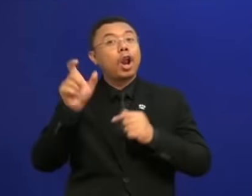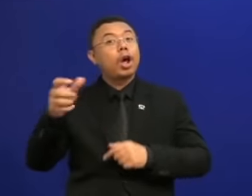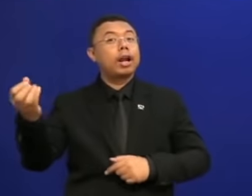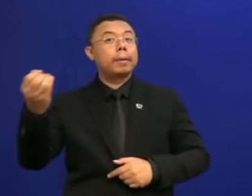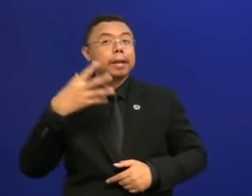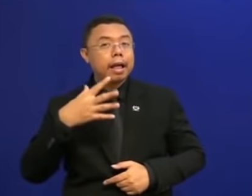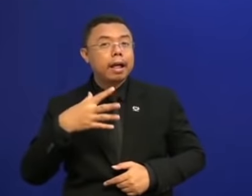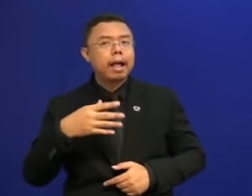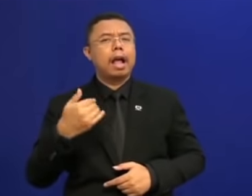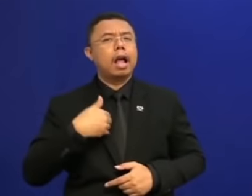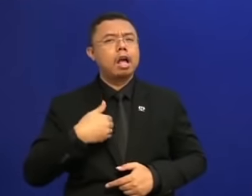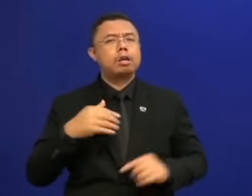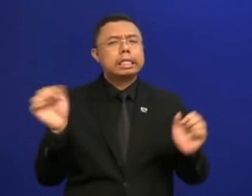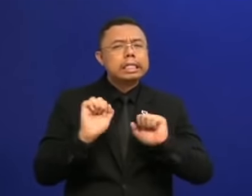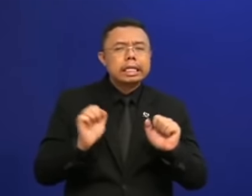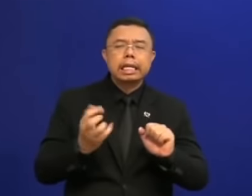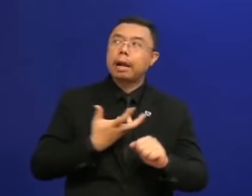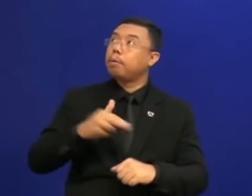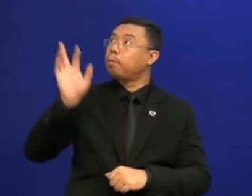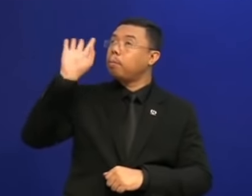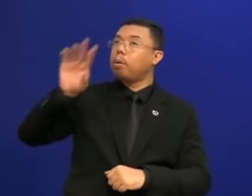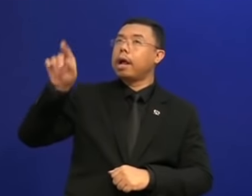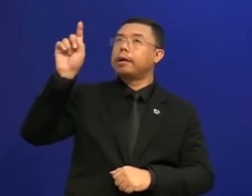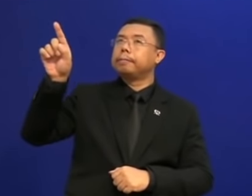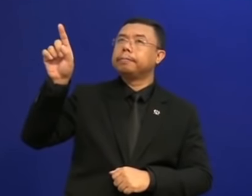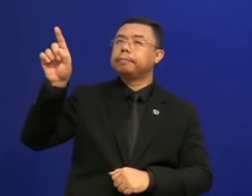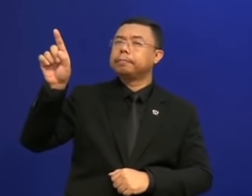berkata, aku segera akan pulang.